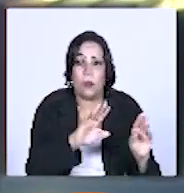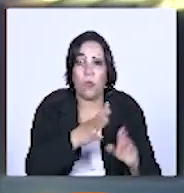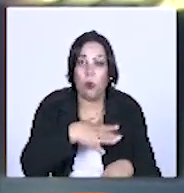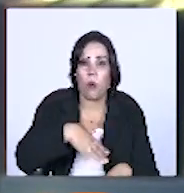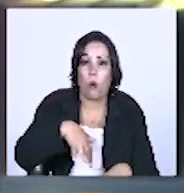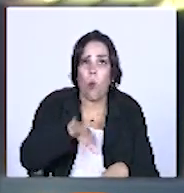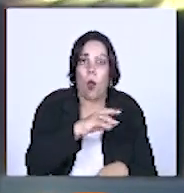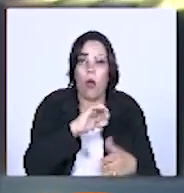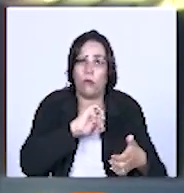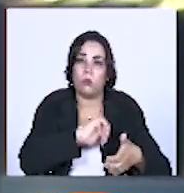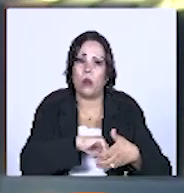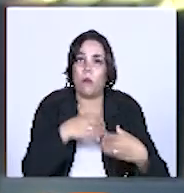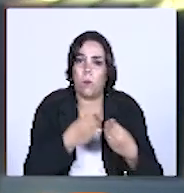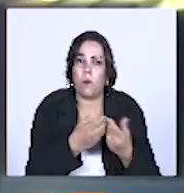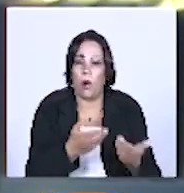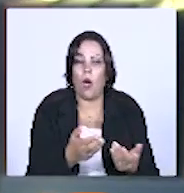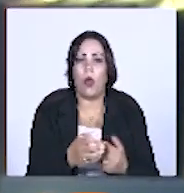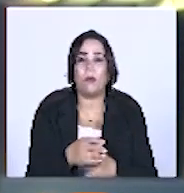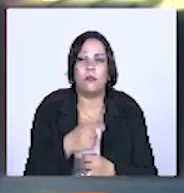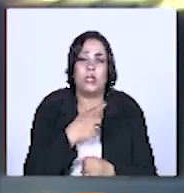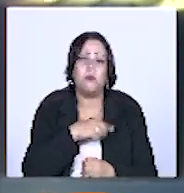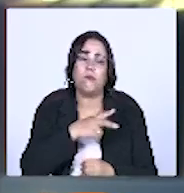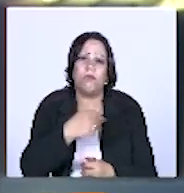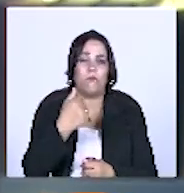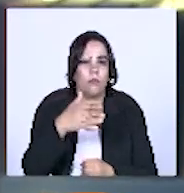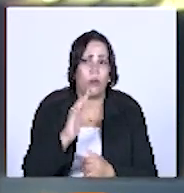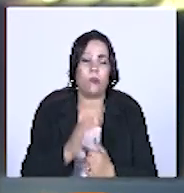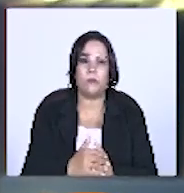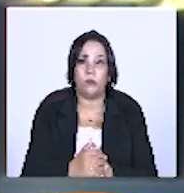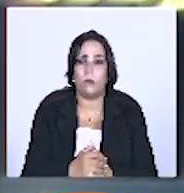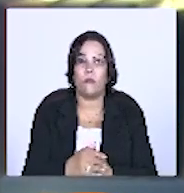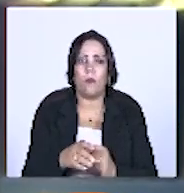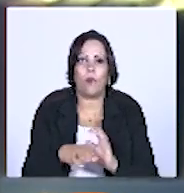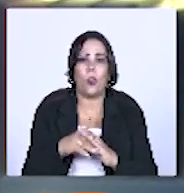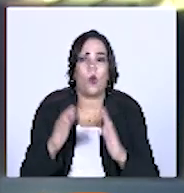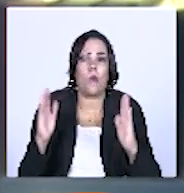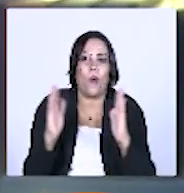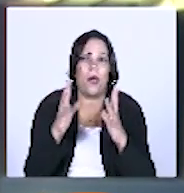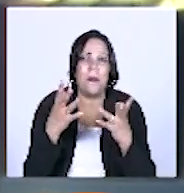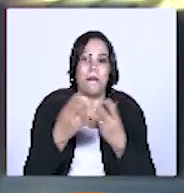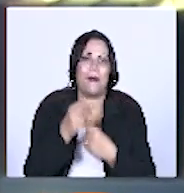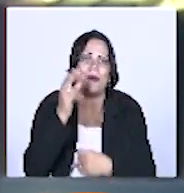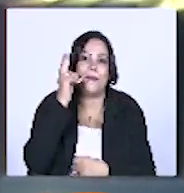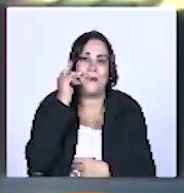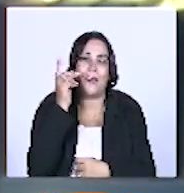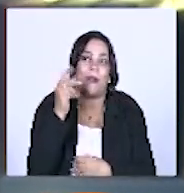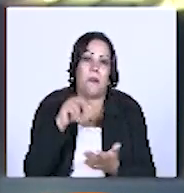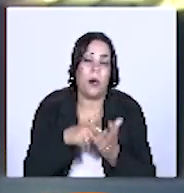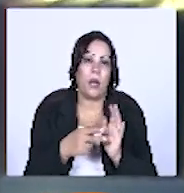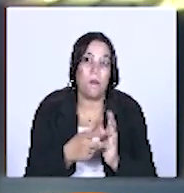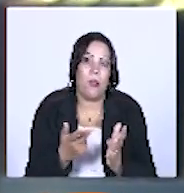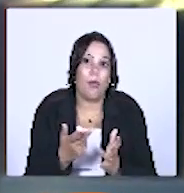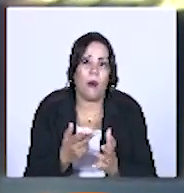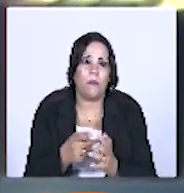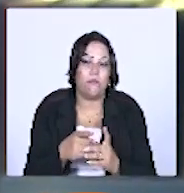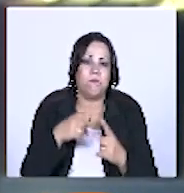ادواتها او وكلائها نسميها زي ما نسميهم في المواجهه مع اسرائيل وهي ايه